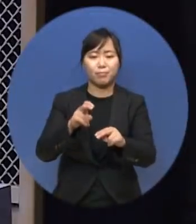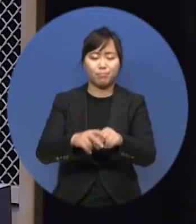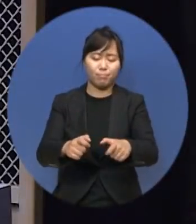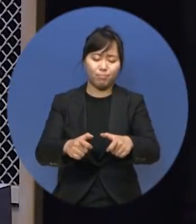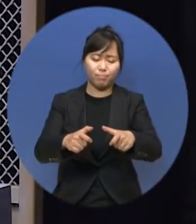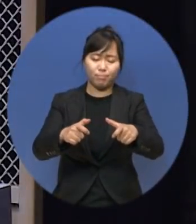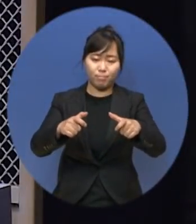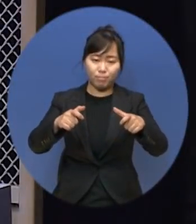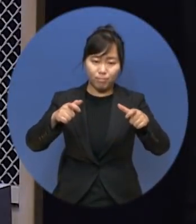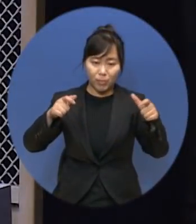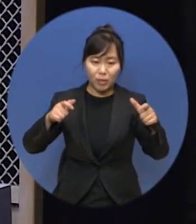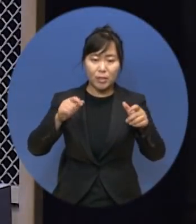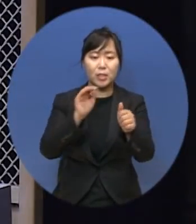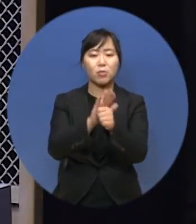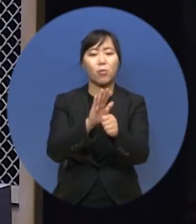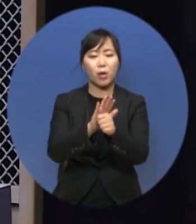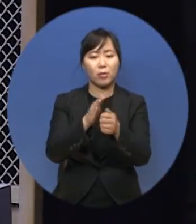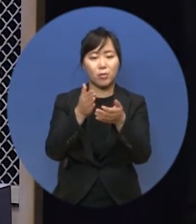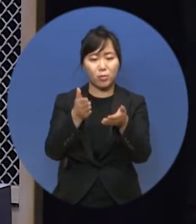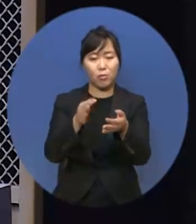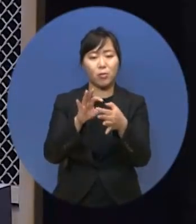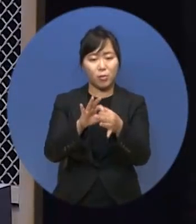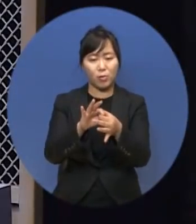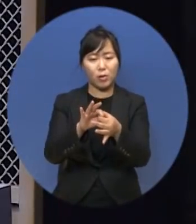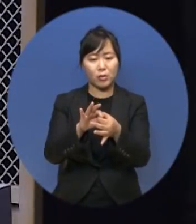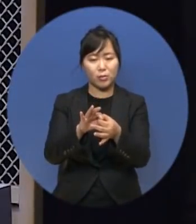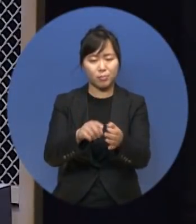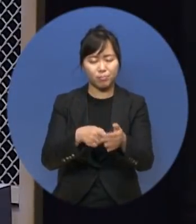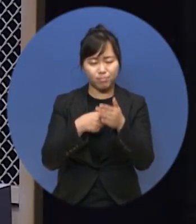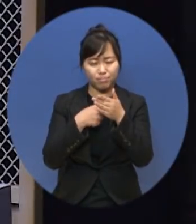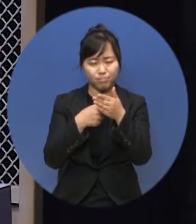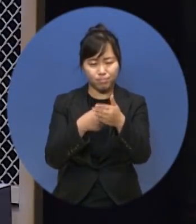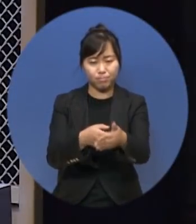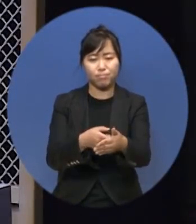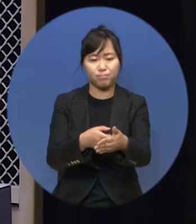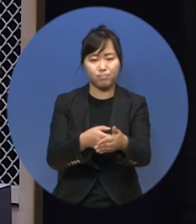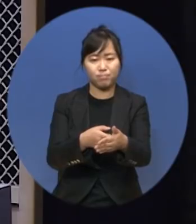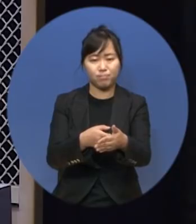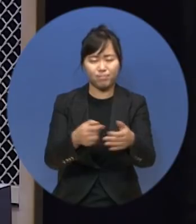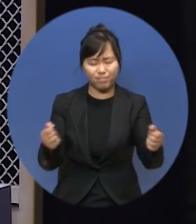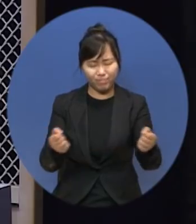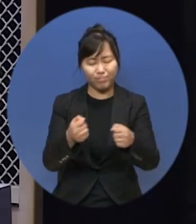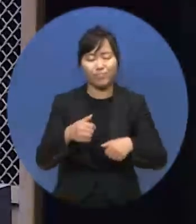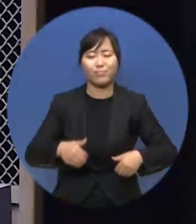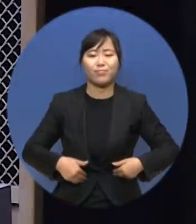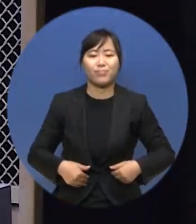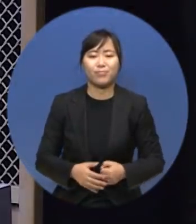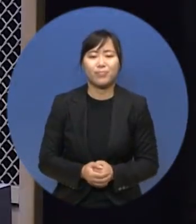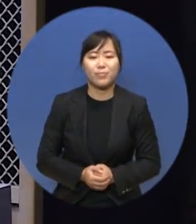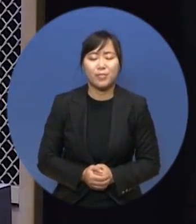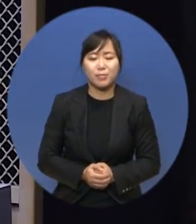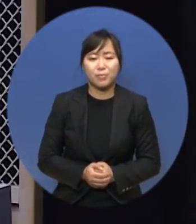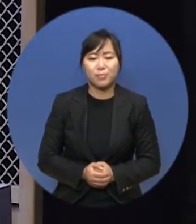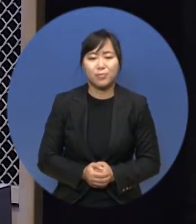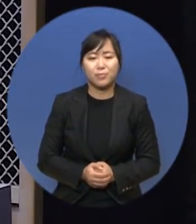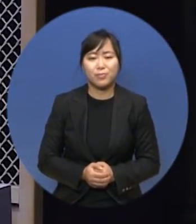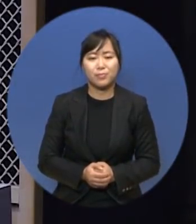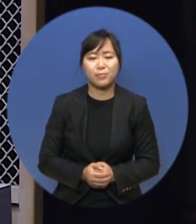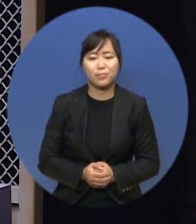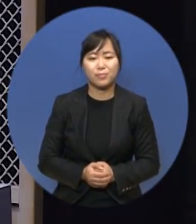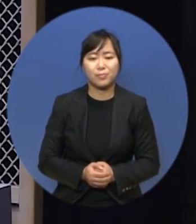일자리가 확대될 수 있도록 지원을 하는 것을 더 가열차게 진행을 해야 될 것 같습니다. 그리고